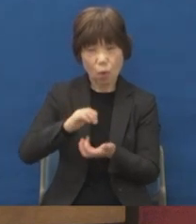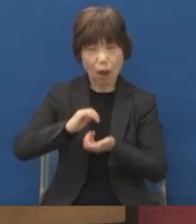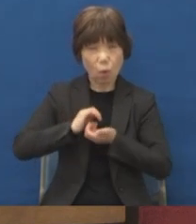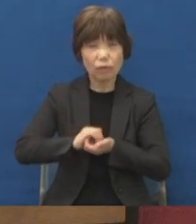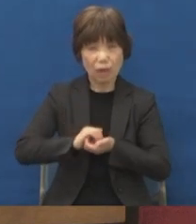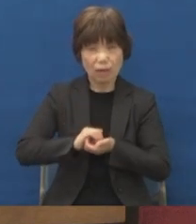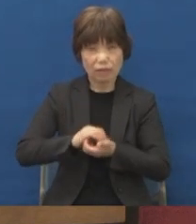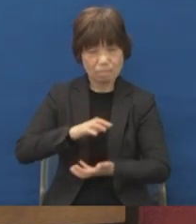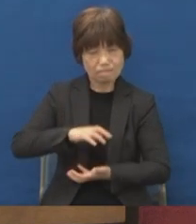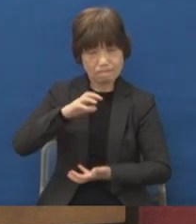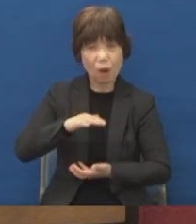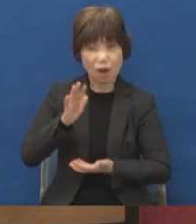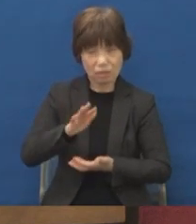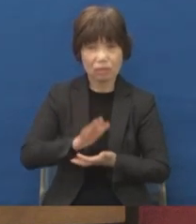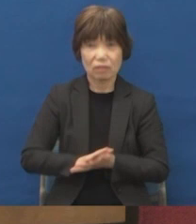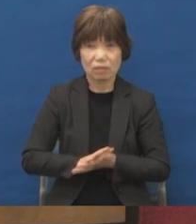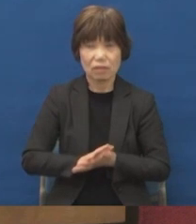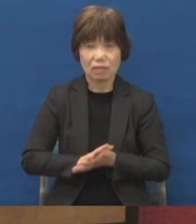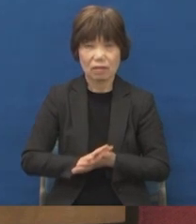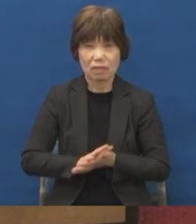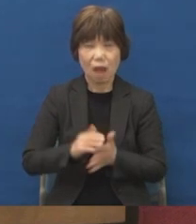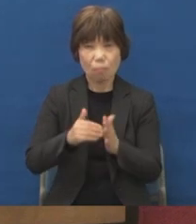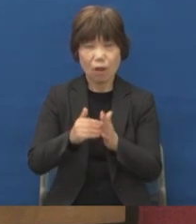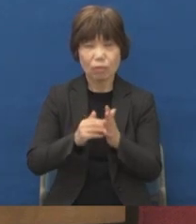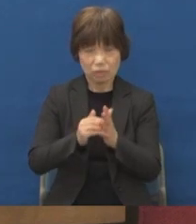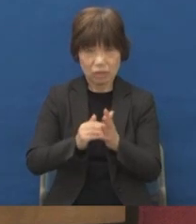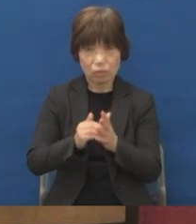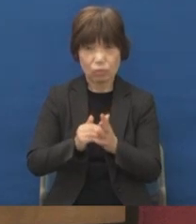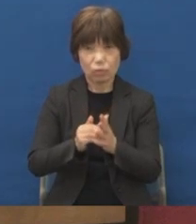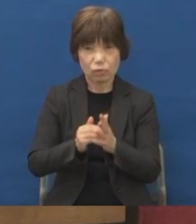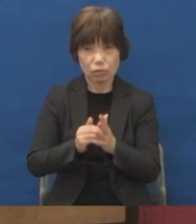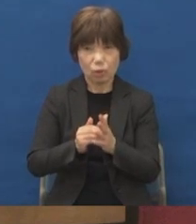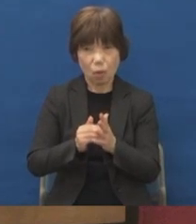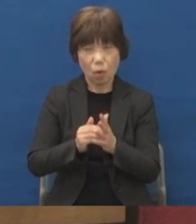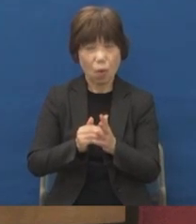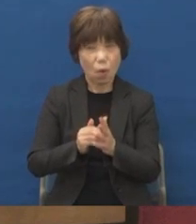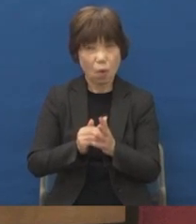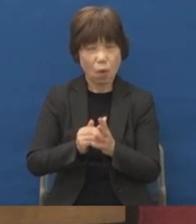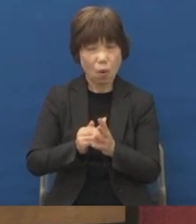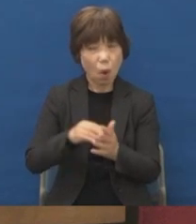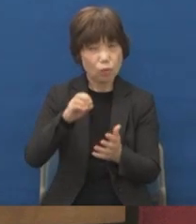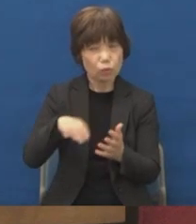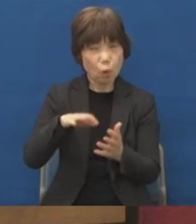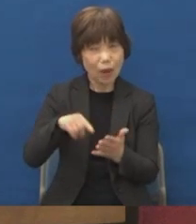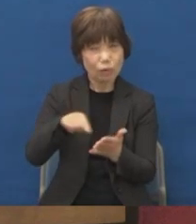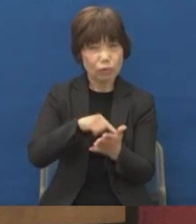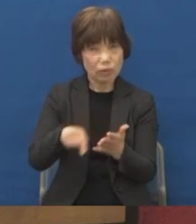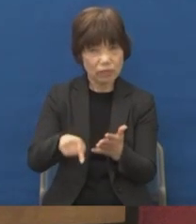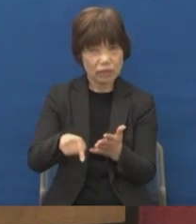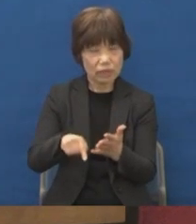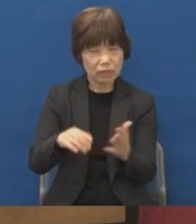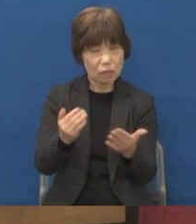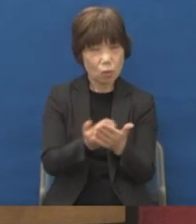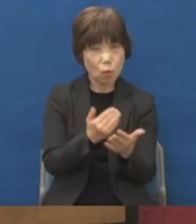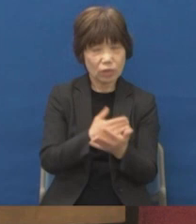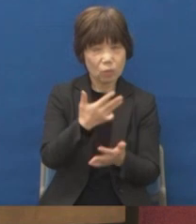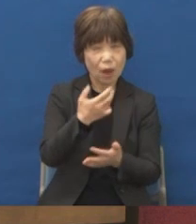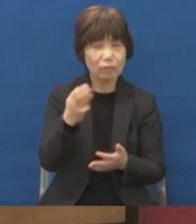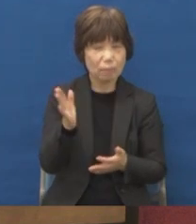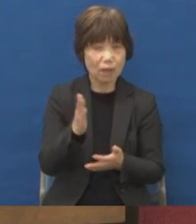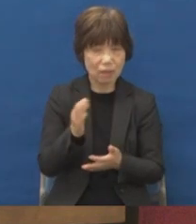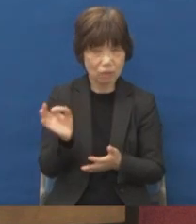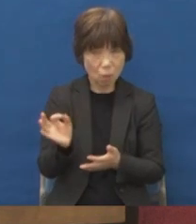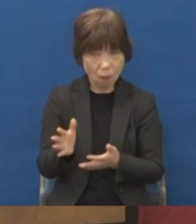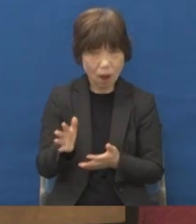は、廃プラスチックの7割を燃焼処理、焼却処理し、そのうち8割弱はエネルギー回収によって リサイ